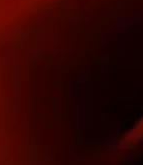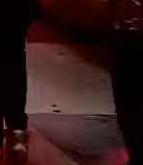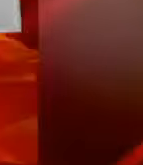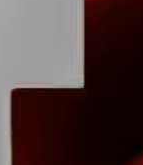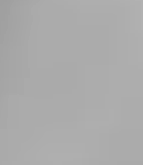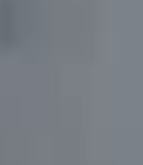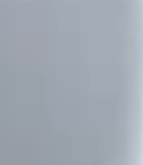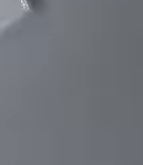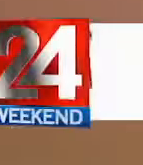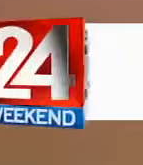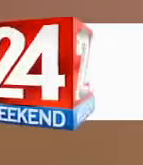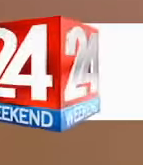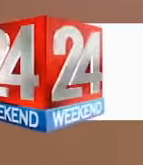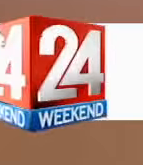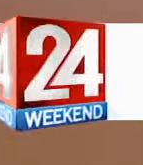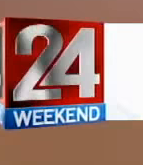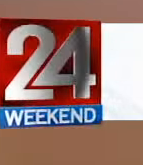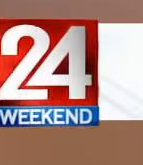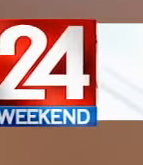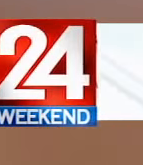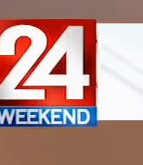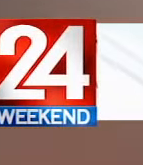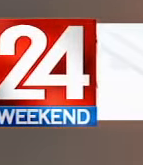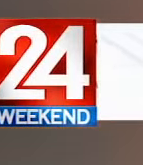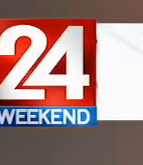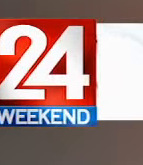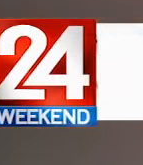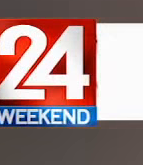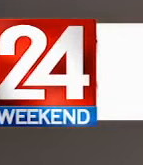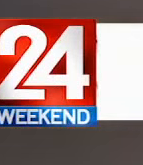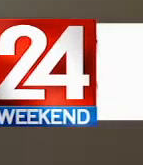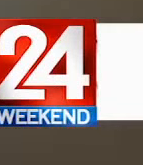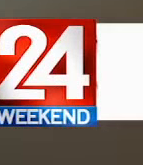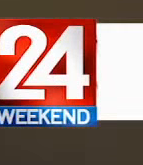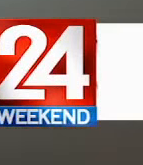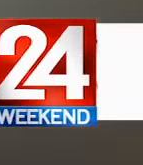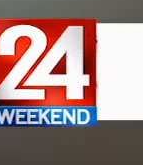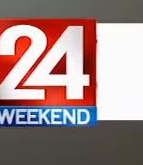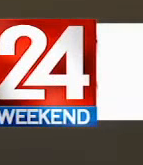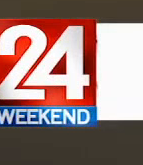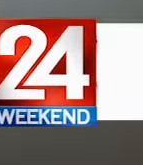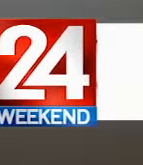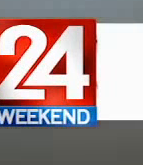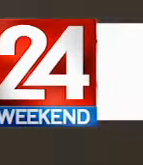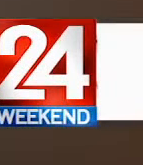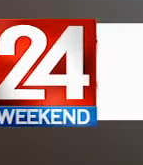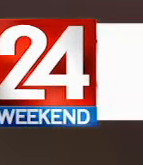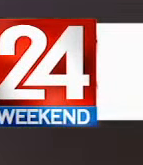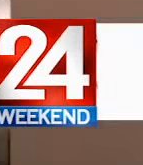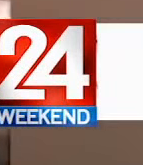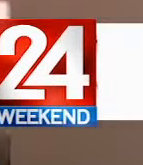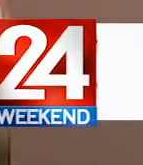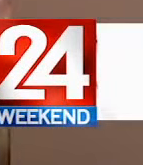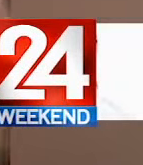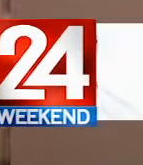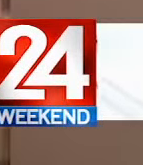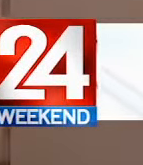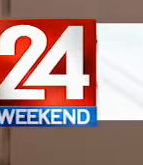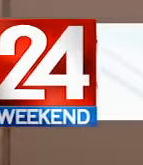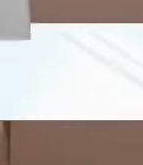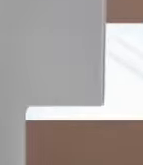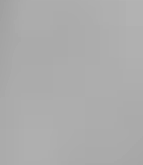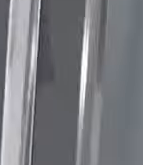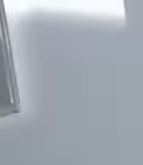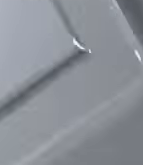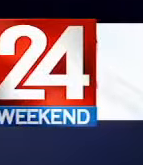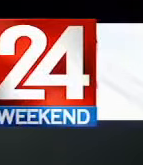pinakamalalaking balita ngayong araw na Linggo. Bago ng MRT nagliyab habang bumabiyahe, ilang pasaherong naipit sa kaguluhan ng saktan.